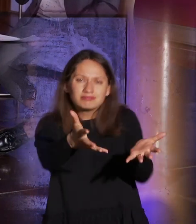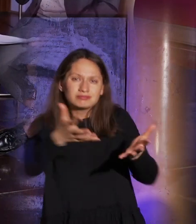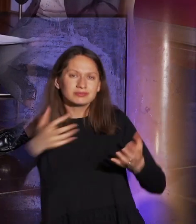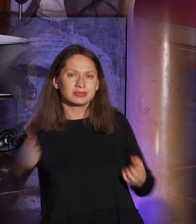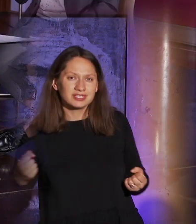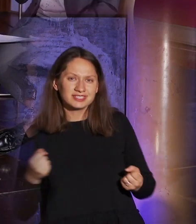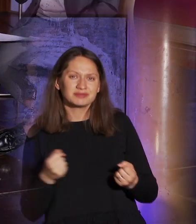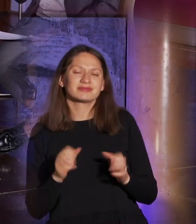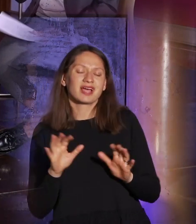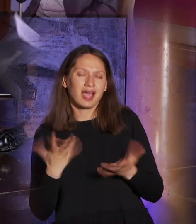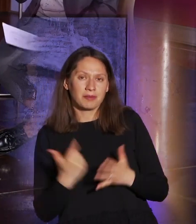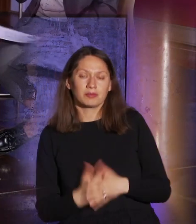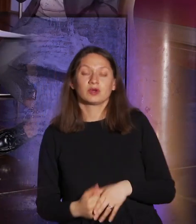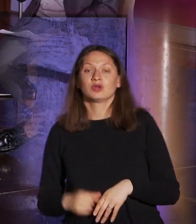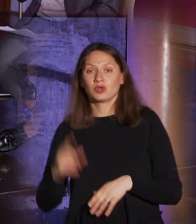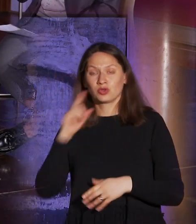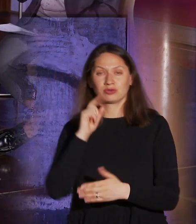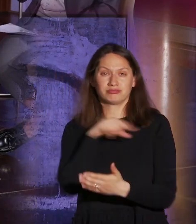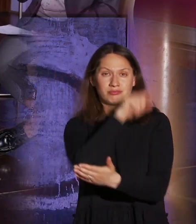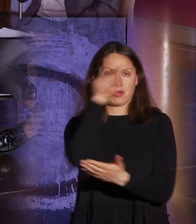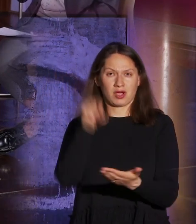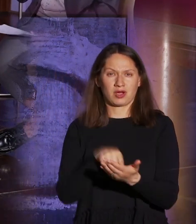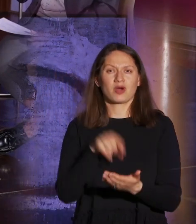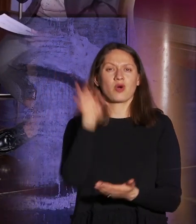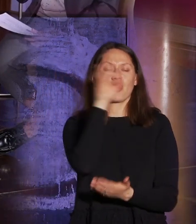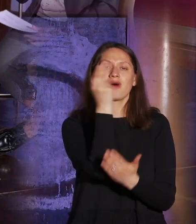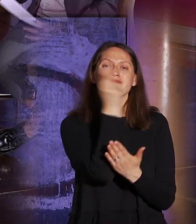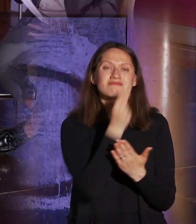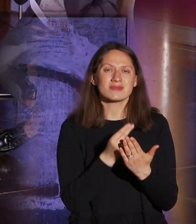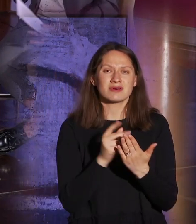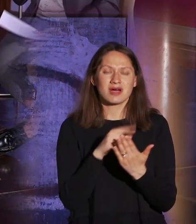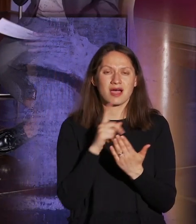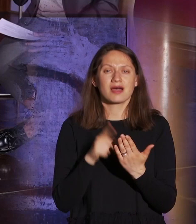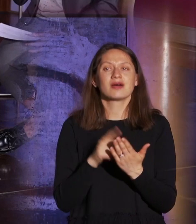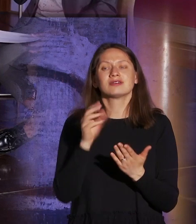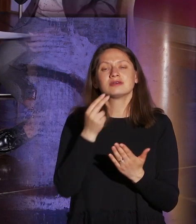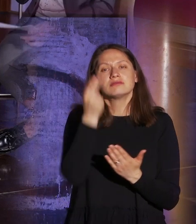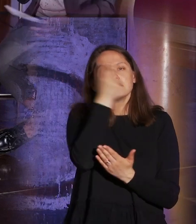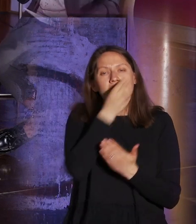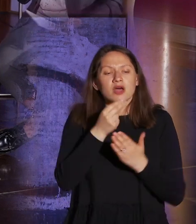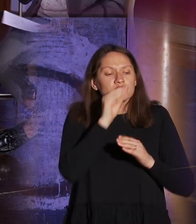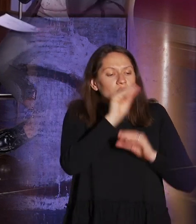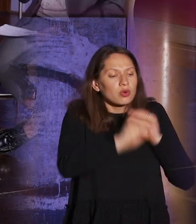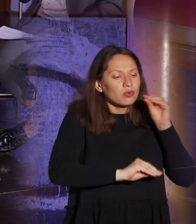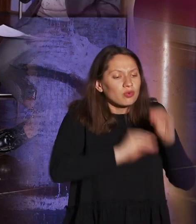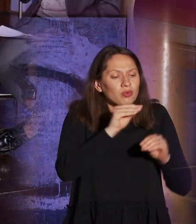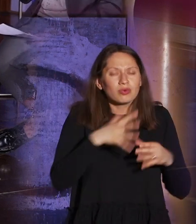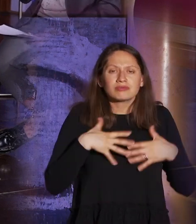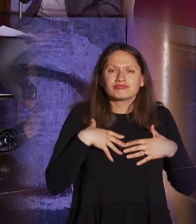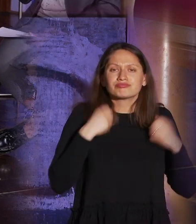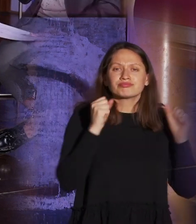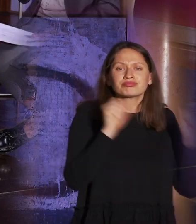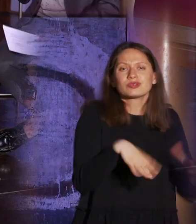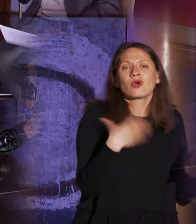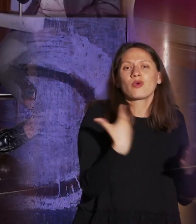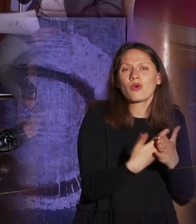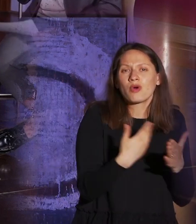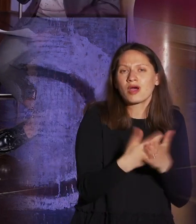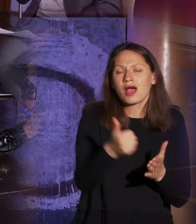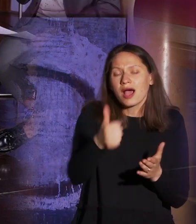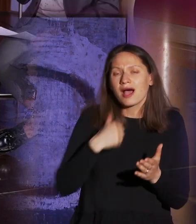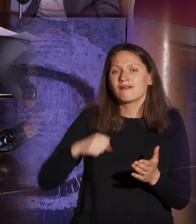klausimo, kas jūs pačią skatina prisidėti prie to meno kūrimo, kad ta visuomenė taptų vis atviresnė menui